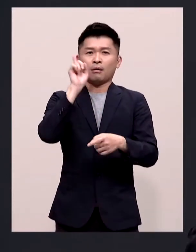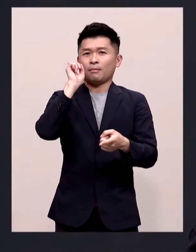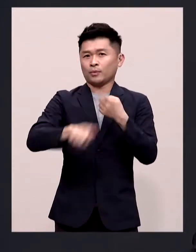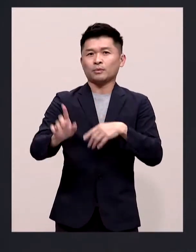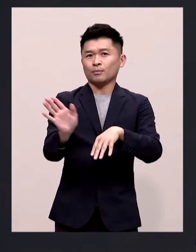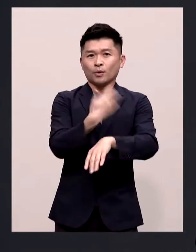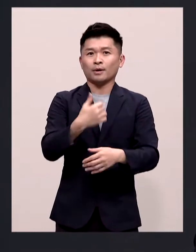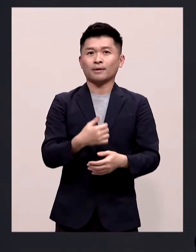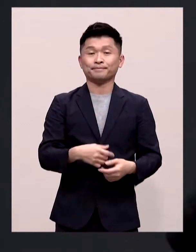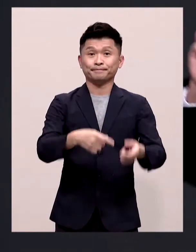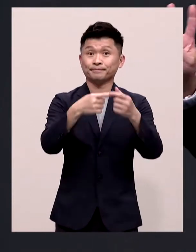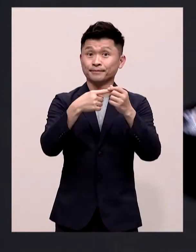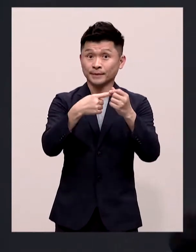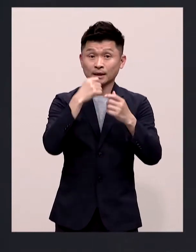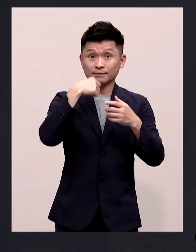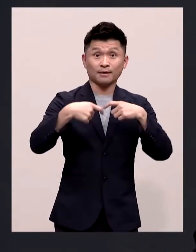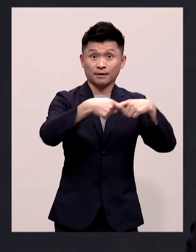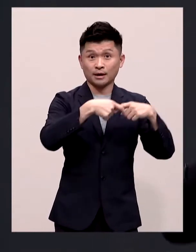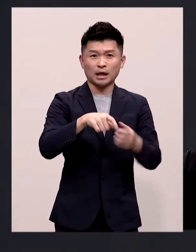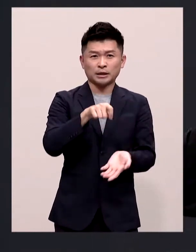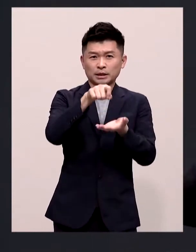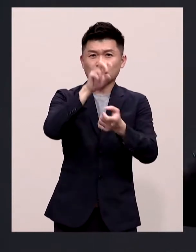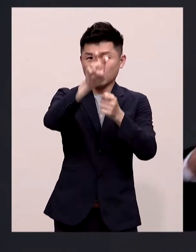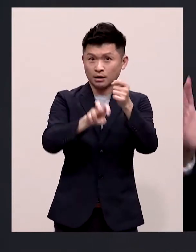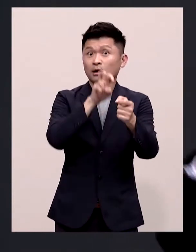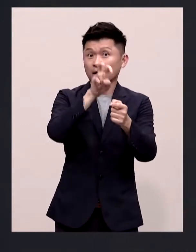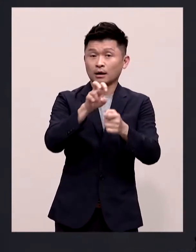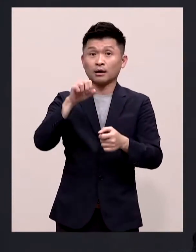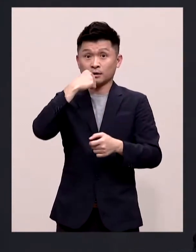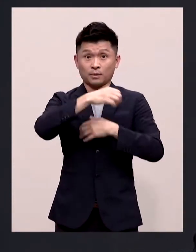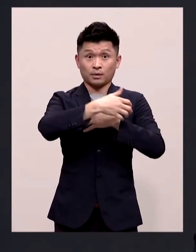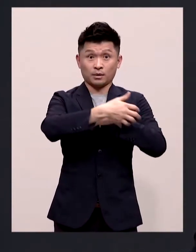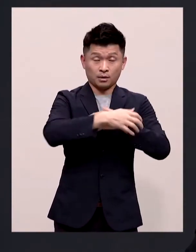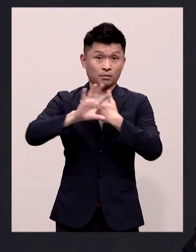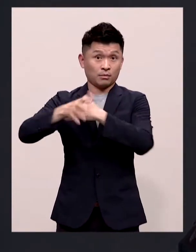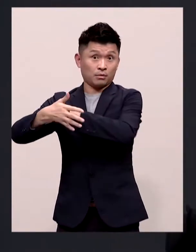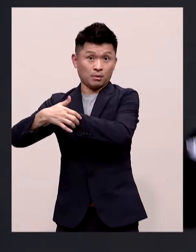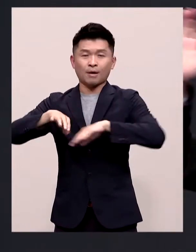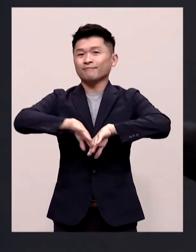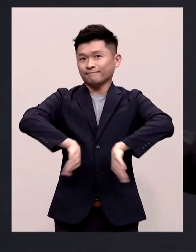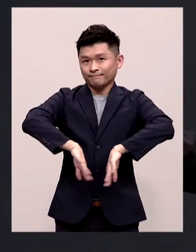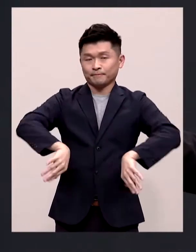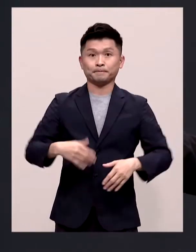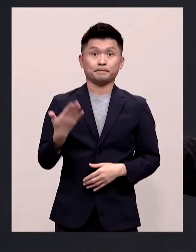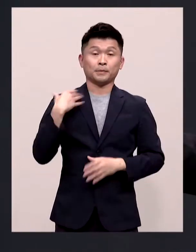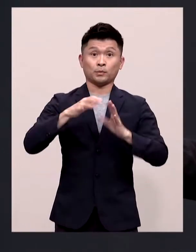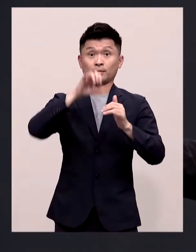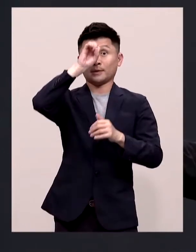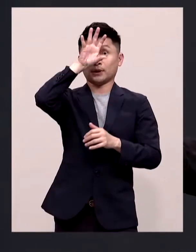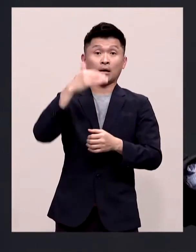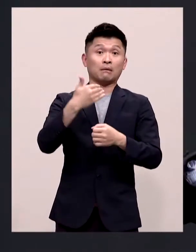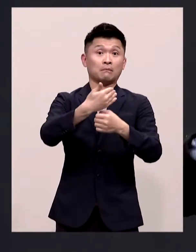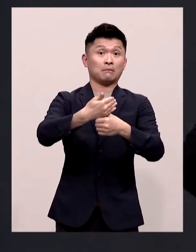第一項 我們台南人說20年希望本樓外樓脫鉤包括過去的國民黨媽